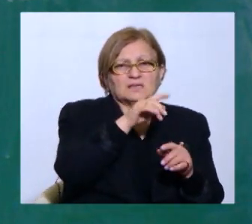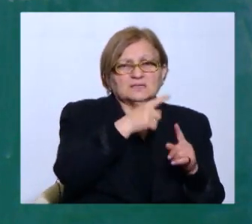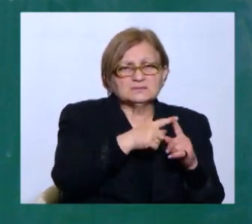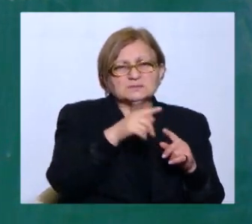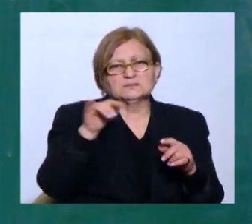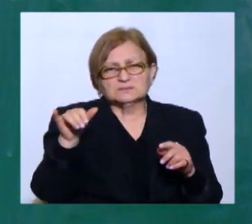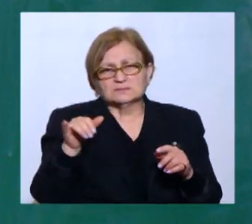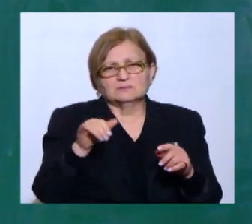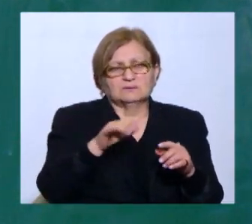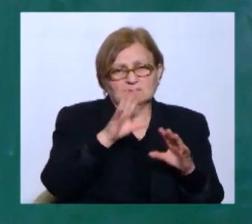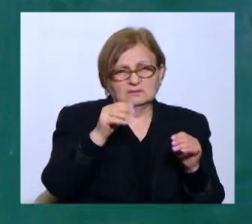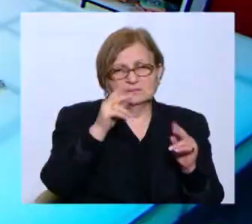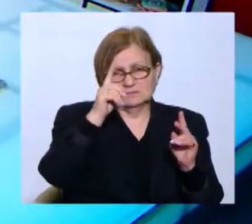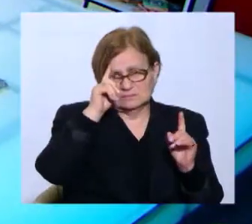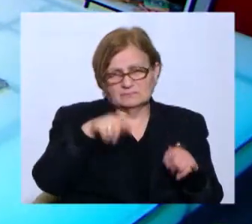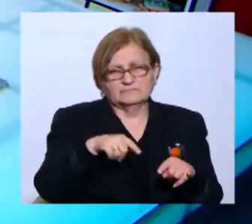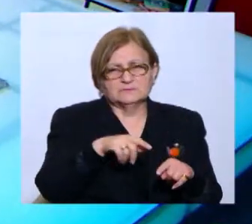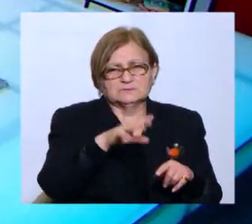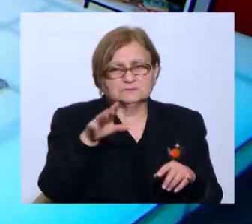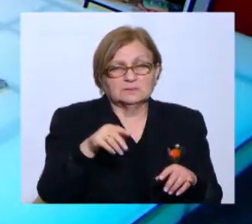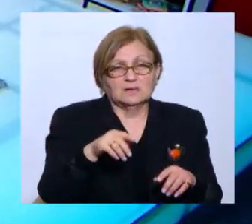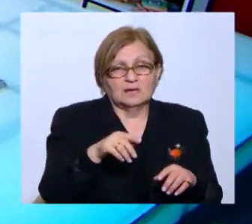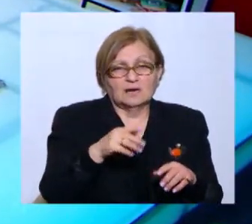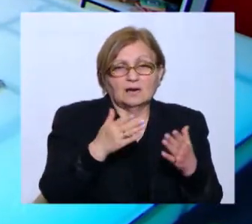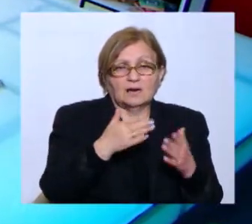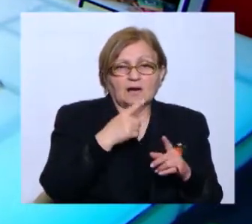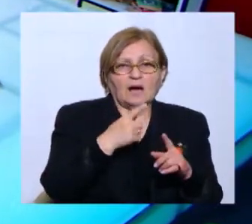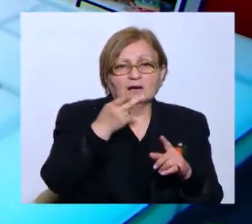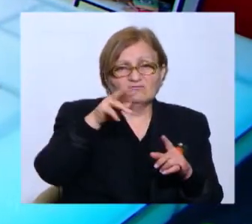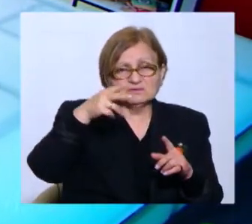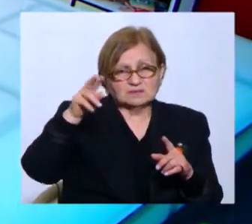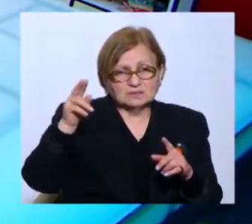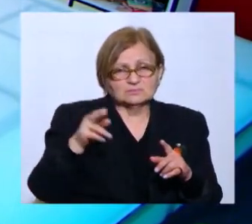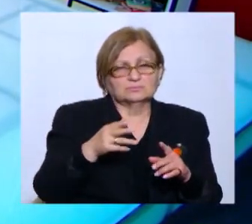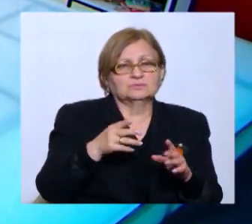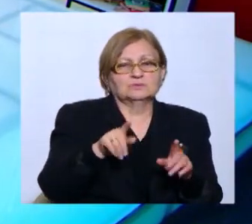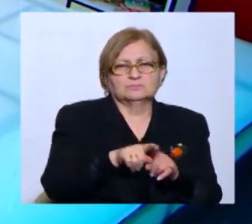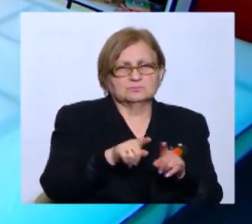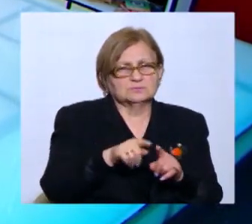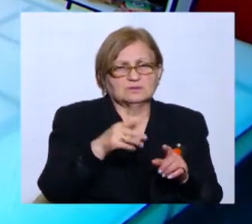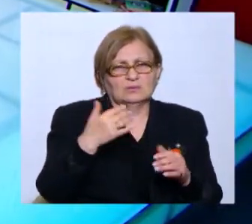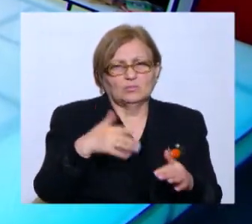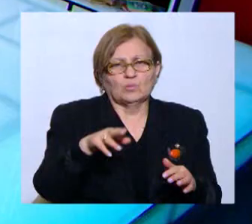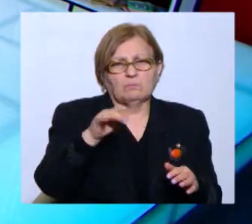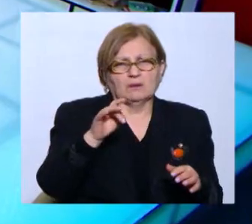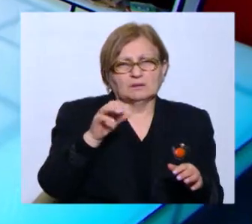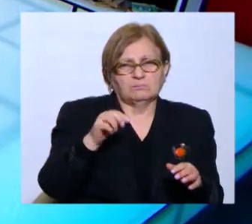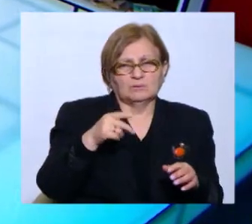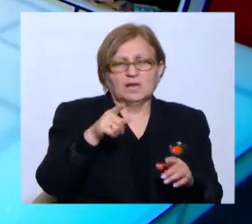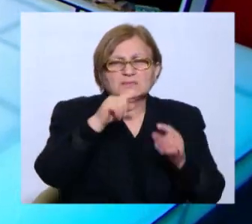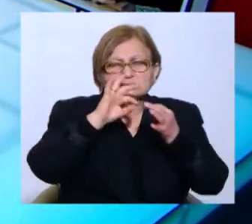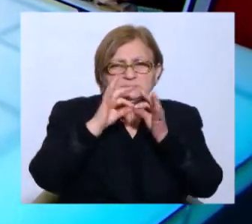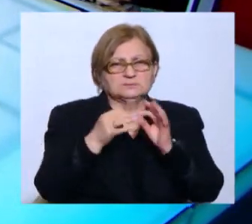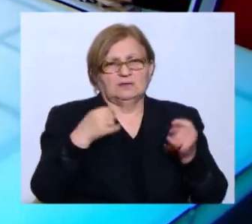ვიცით, რომ არის წრფე, ხო, ნებისმიერი ax + b სახის ფუნქცია. ან და კვადრატული ფუნქცია ვიცით, რომ პარაბოლაა და შესაბამისად აღარ გვჭირდება უკვე აი ესეთი